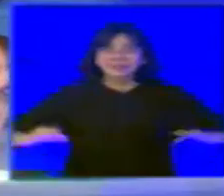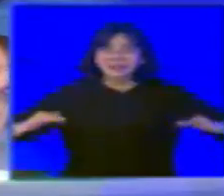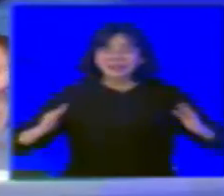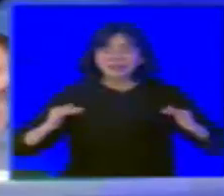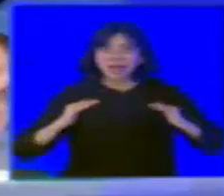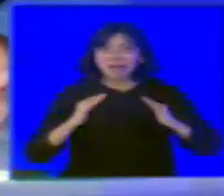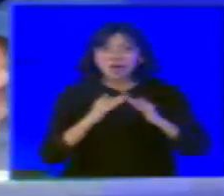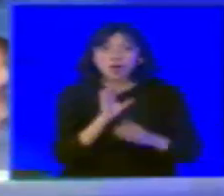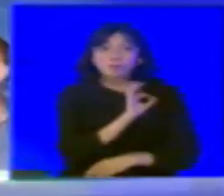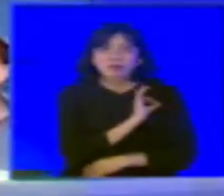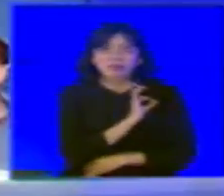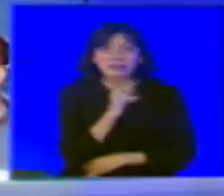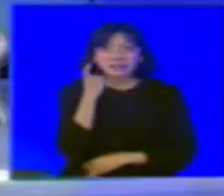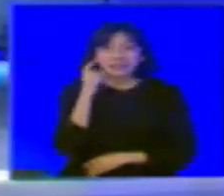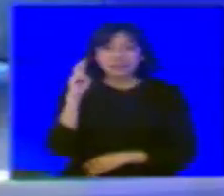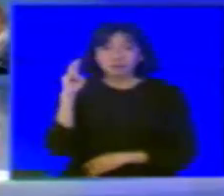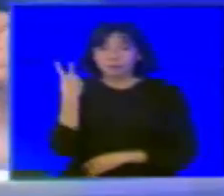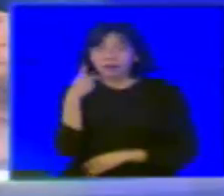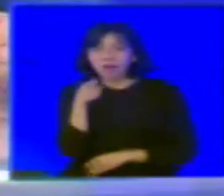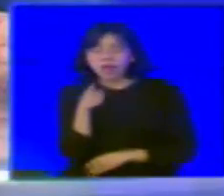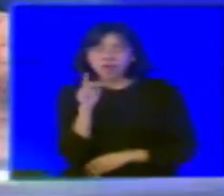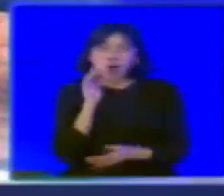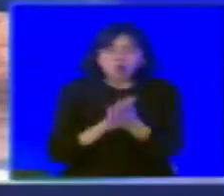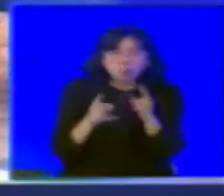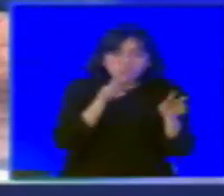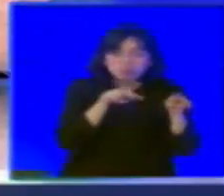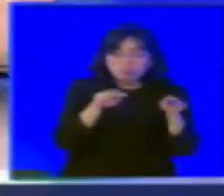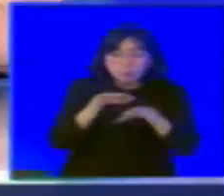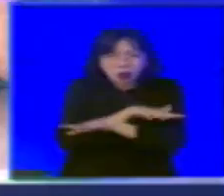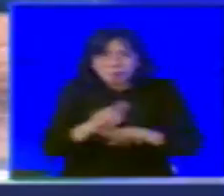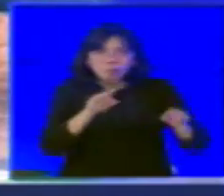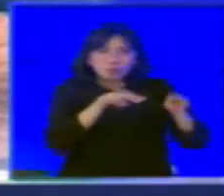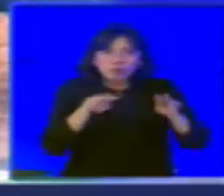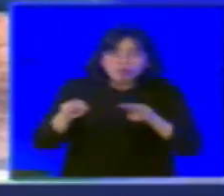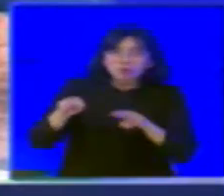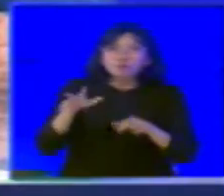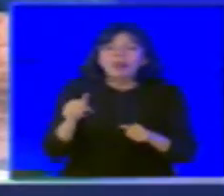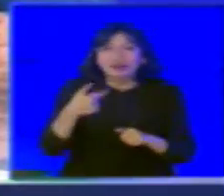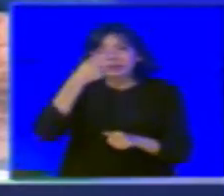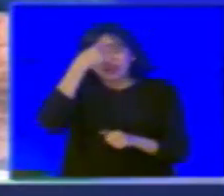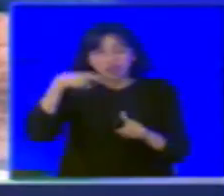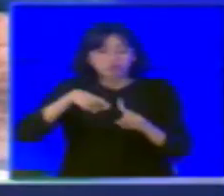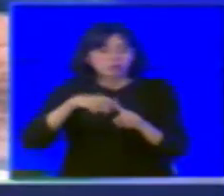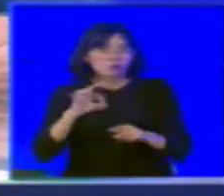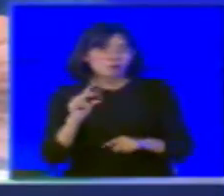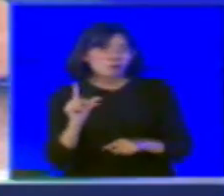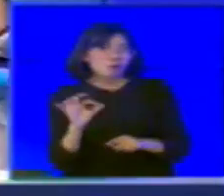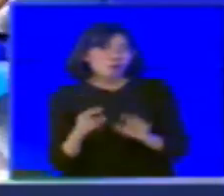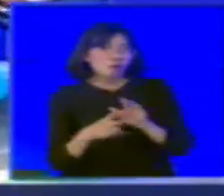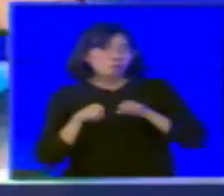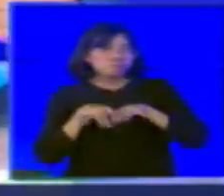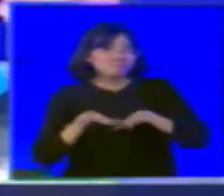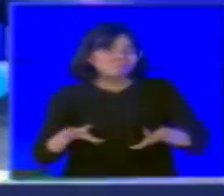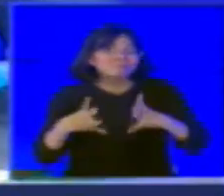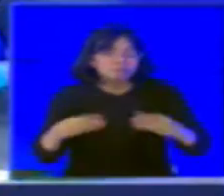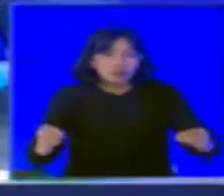Istana Kepresidenan sejak Selasa kemarin juga meningkatkan pengamanan dalam pengendalian wabah virus corona. Dan seluruh tamu yang